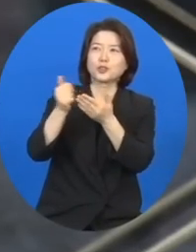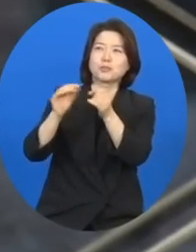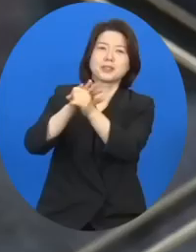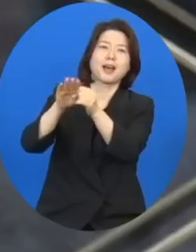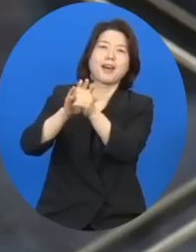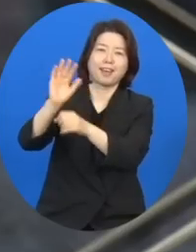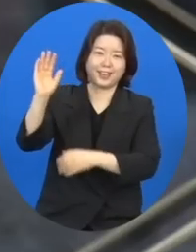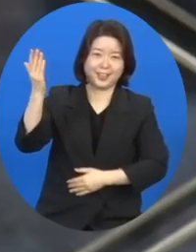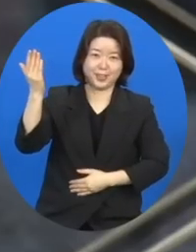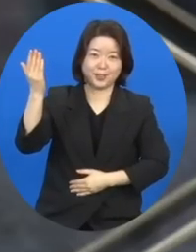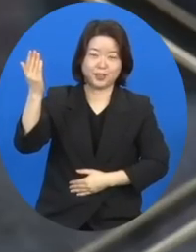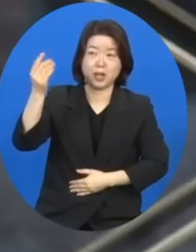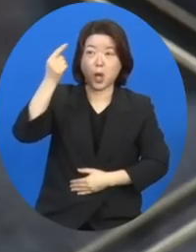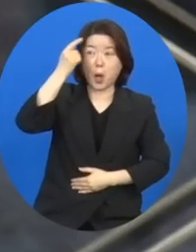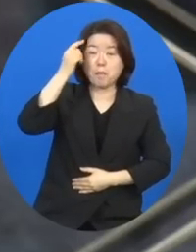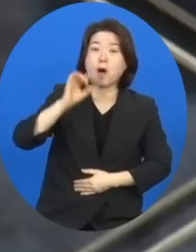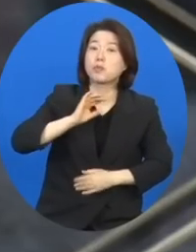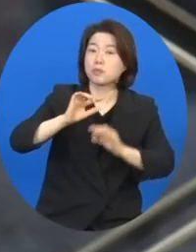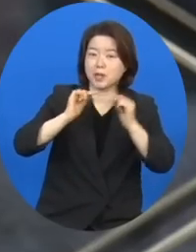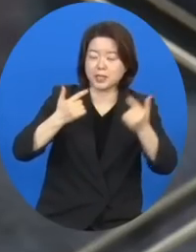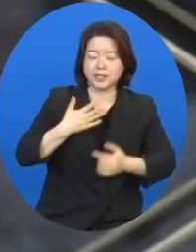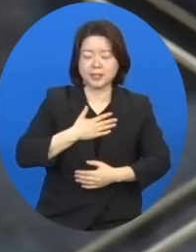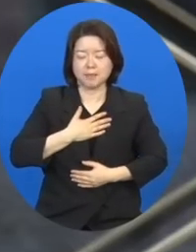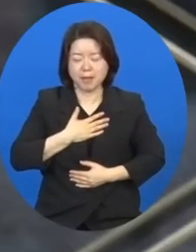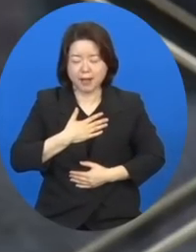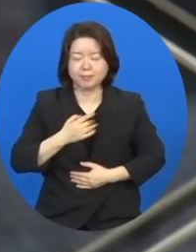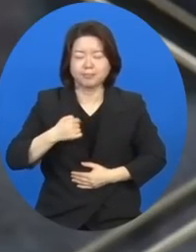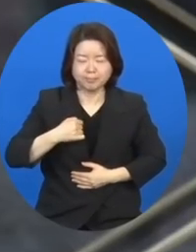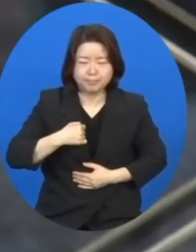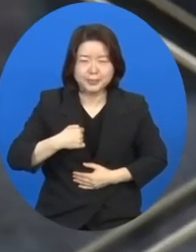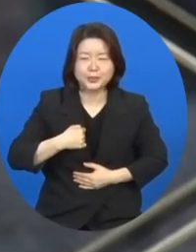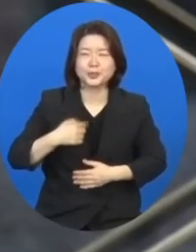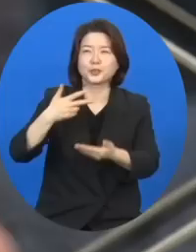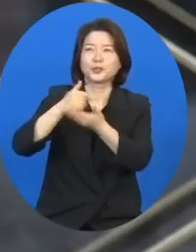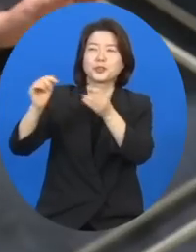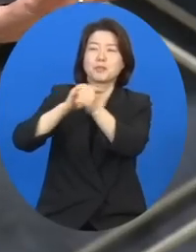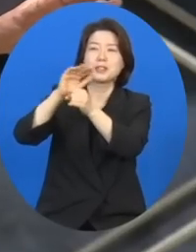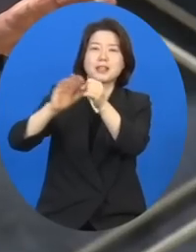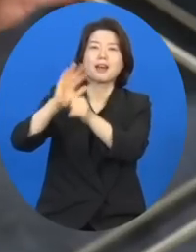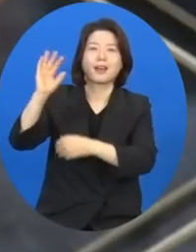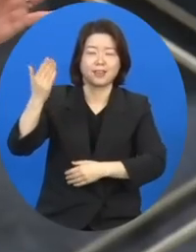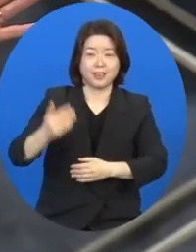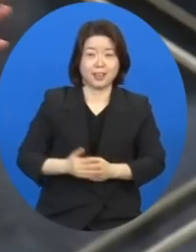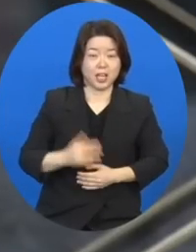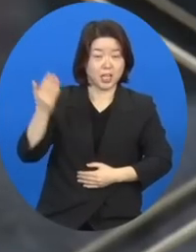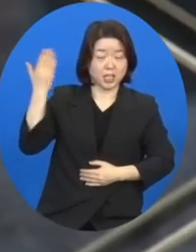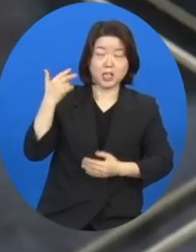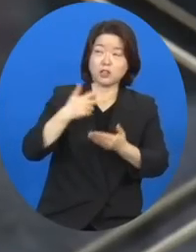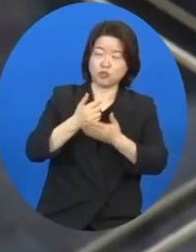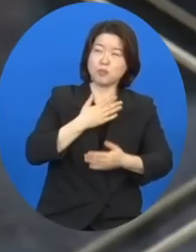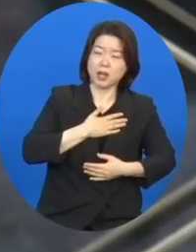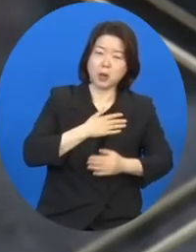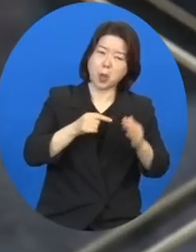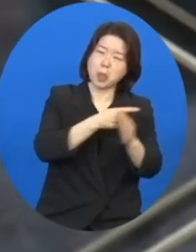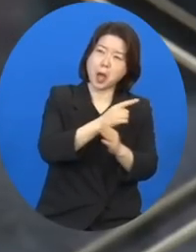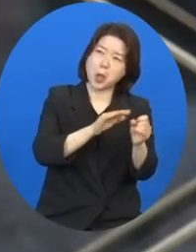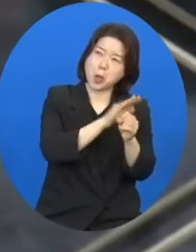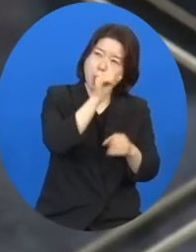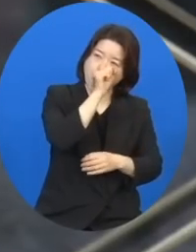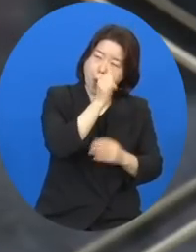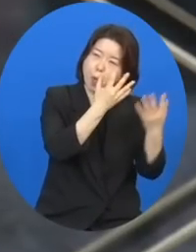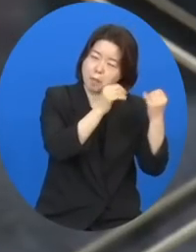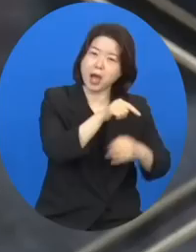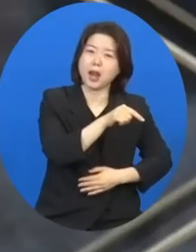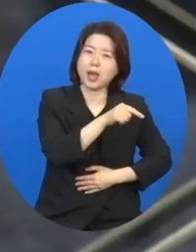됩니다. 머리만이 아니라 정서적으로 주님을 사랑하게 돼요. 예전에는 주님 말고 다른 거 사랑하는 것이 많았지만